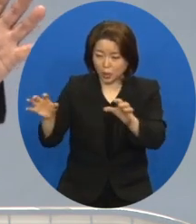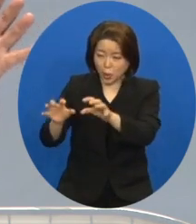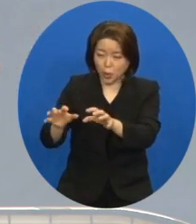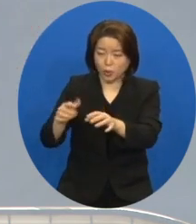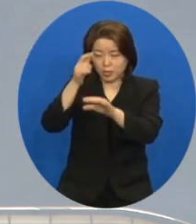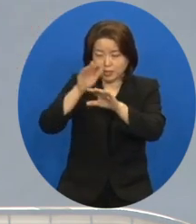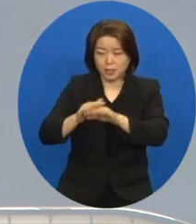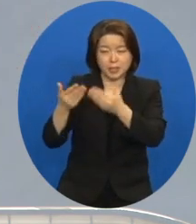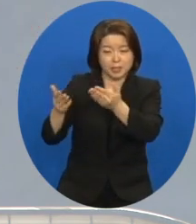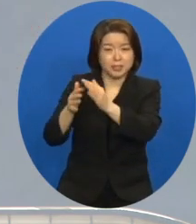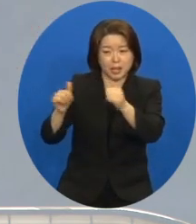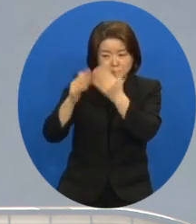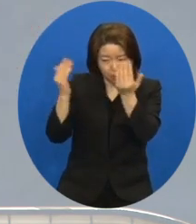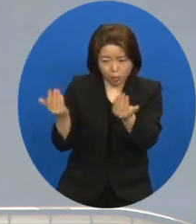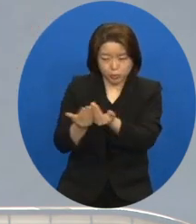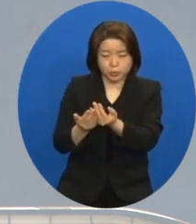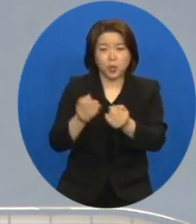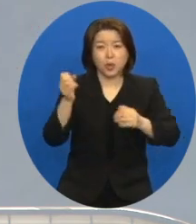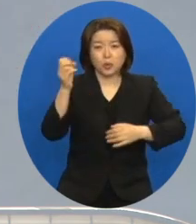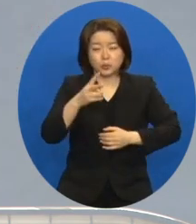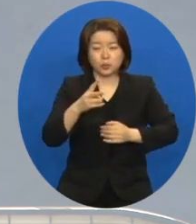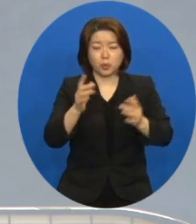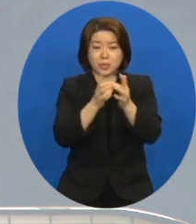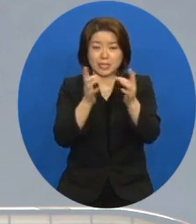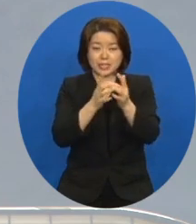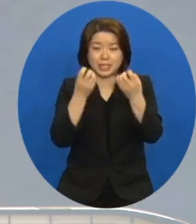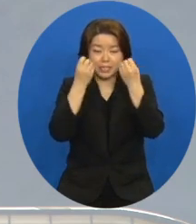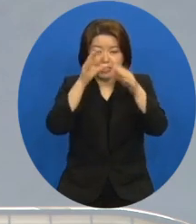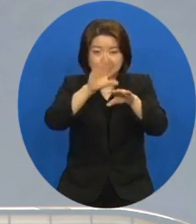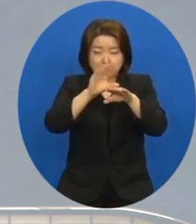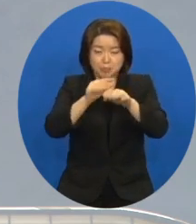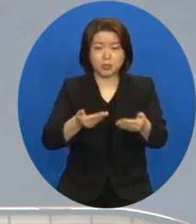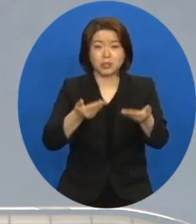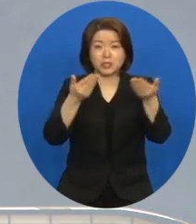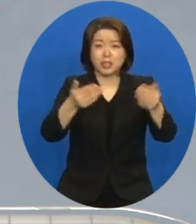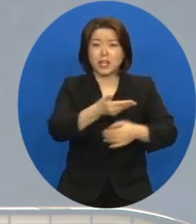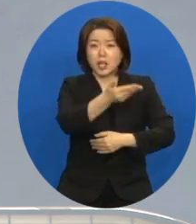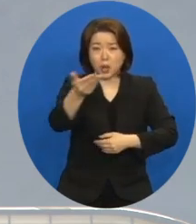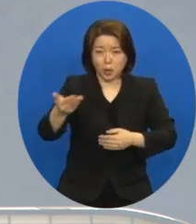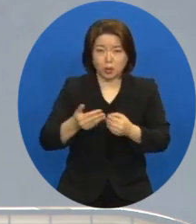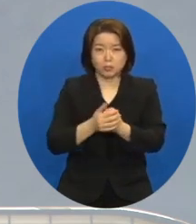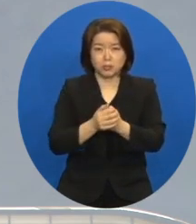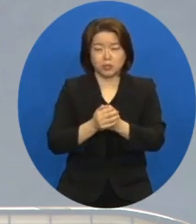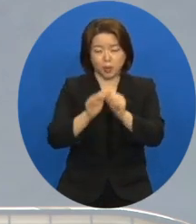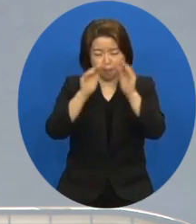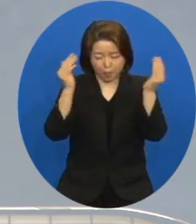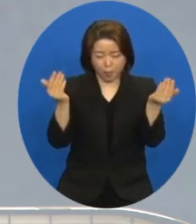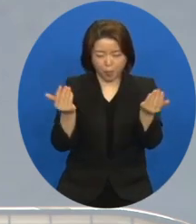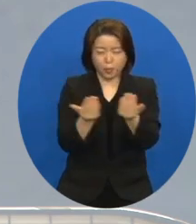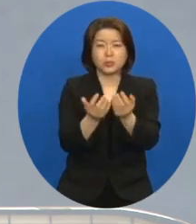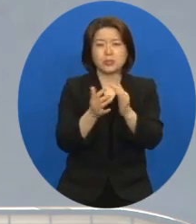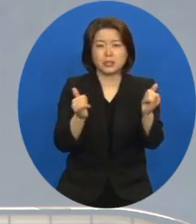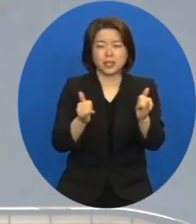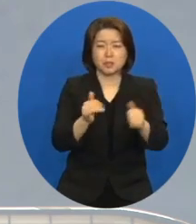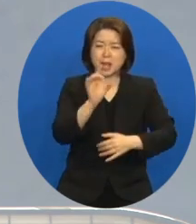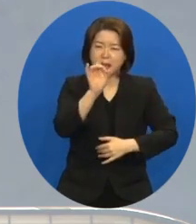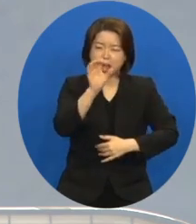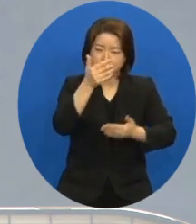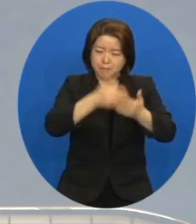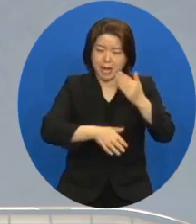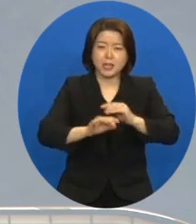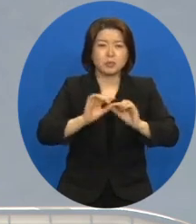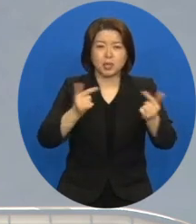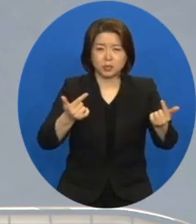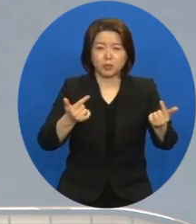분들도, 그리고 지금 온라인 생방송으로 예배드리는 모든 이들이 한 사람도 예외